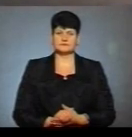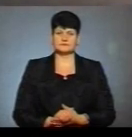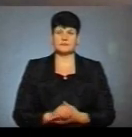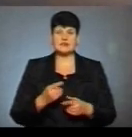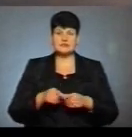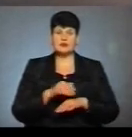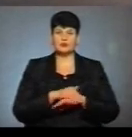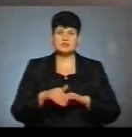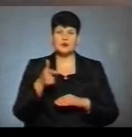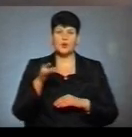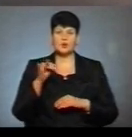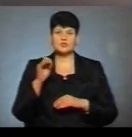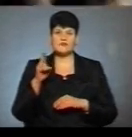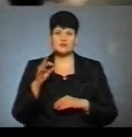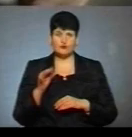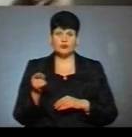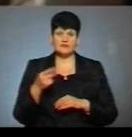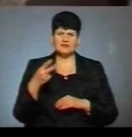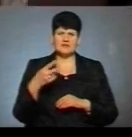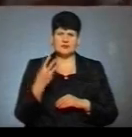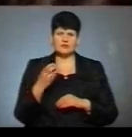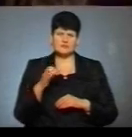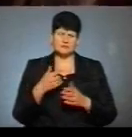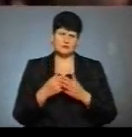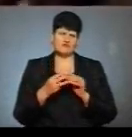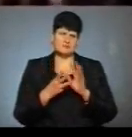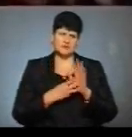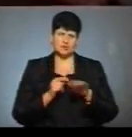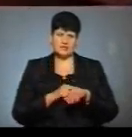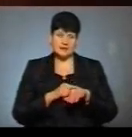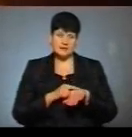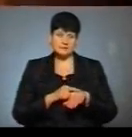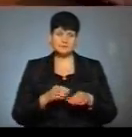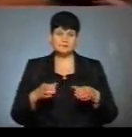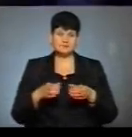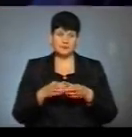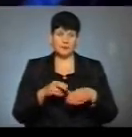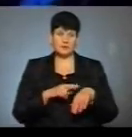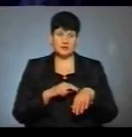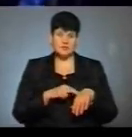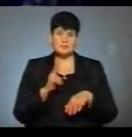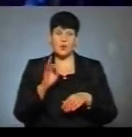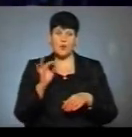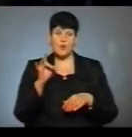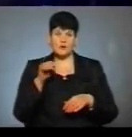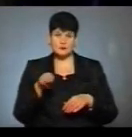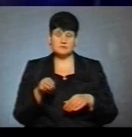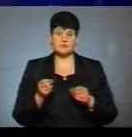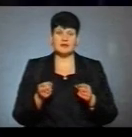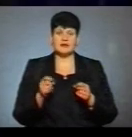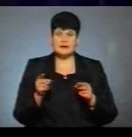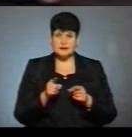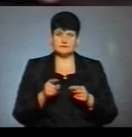Вулиця Грушевського в Тернополі. 23 січня близько 18-ї години підрозділ поліції особливого призначення КОРД і поліцейське управління